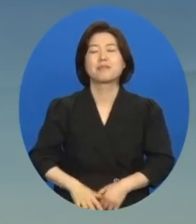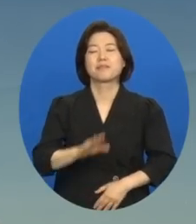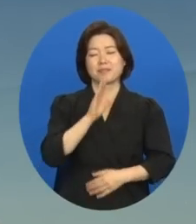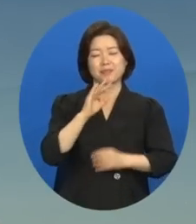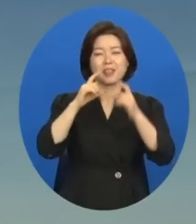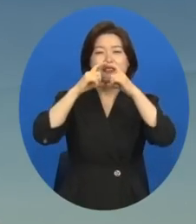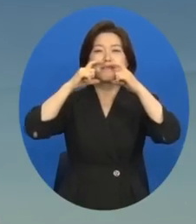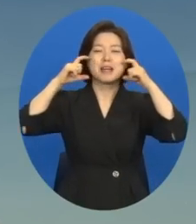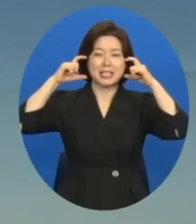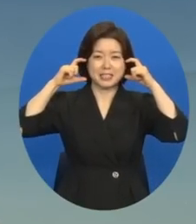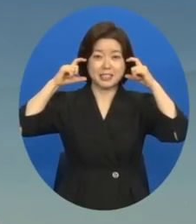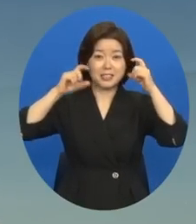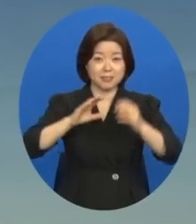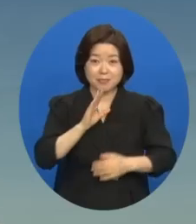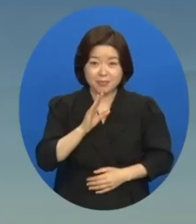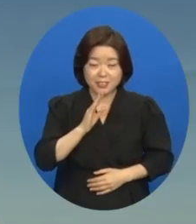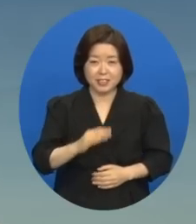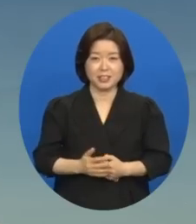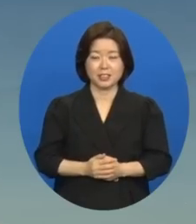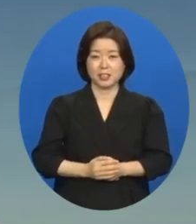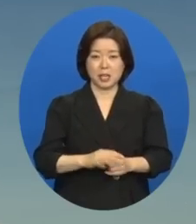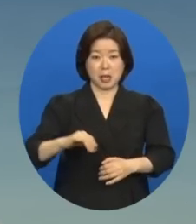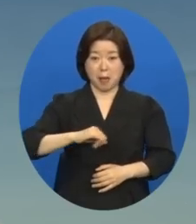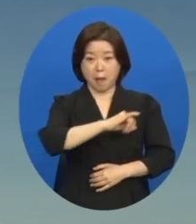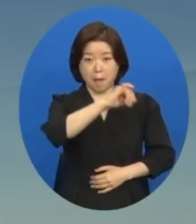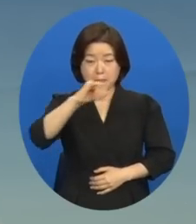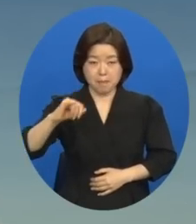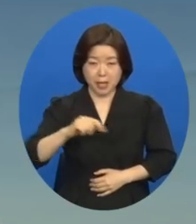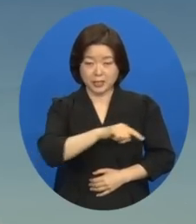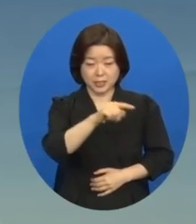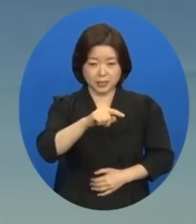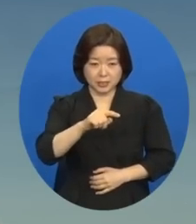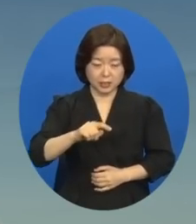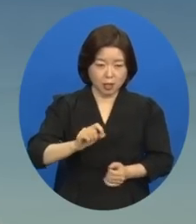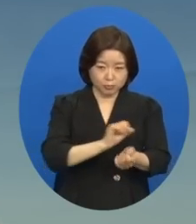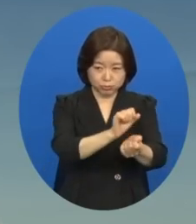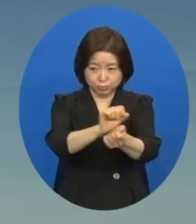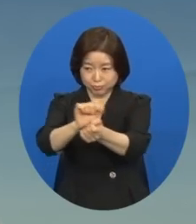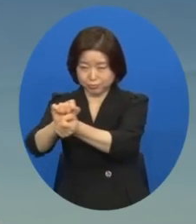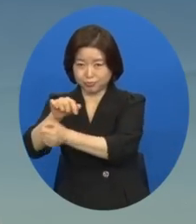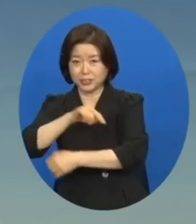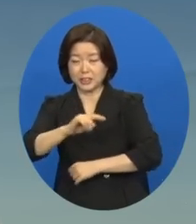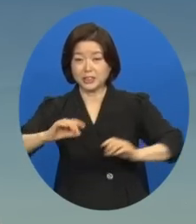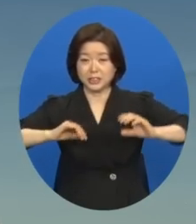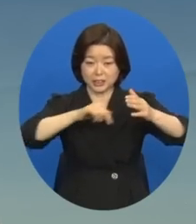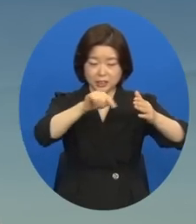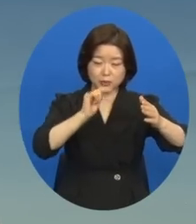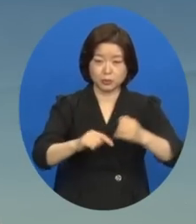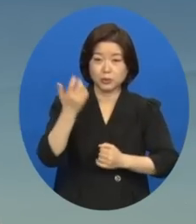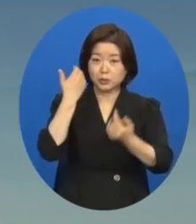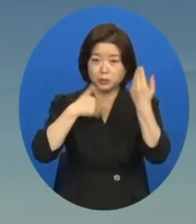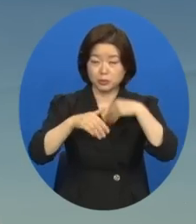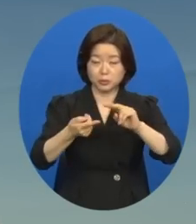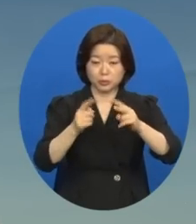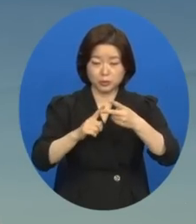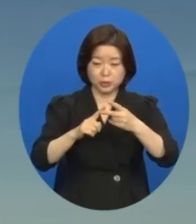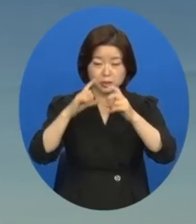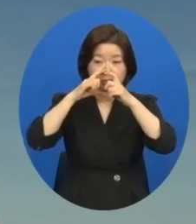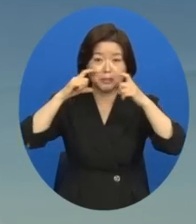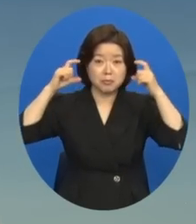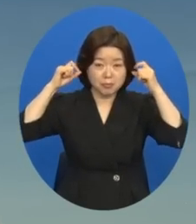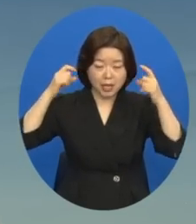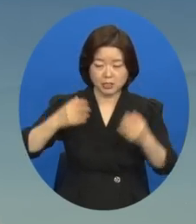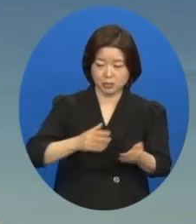마스크. 그렇죠? 바이러스가 돌아다니는 이 세상에서 누구든지 마스크를 준비했던